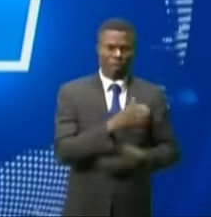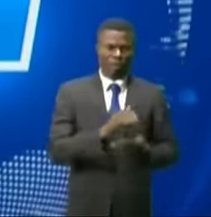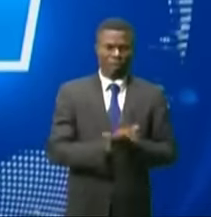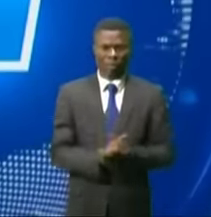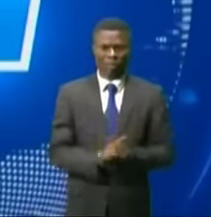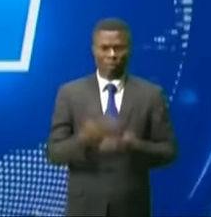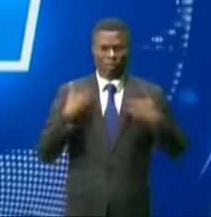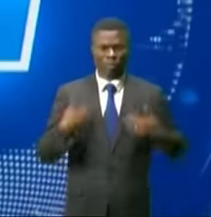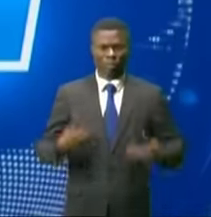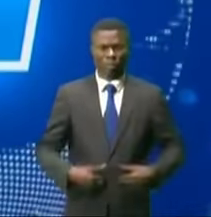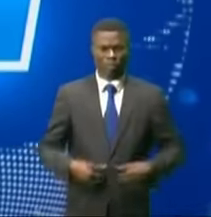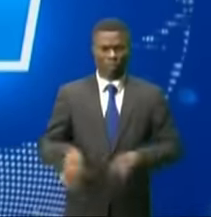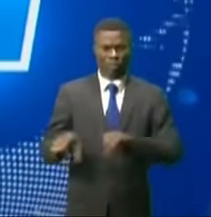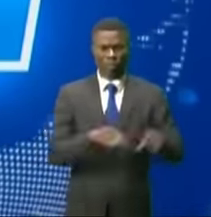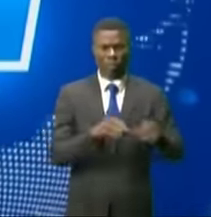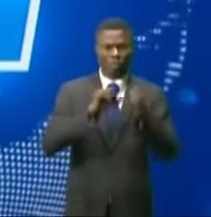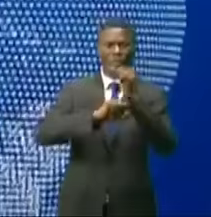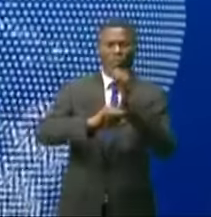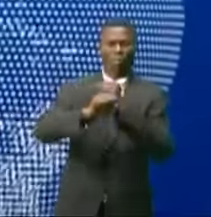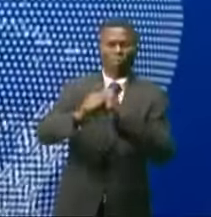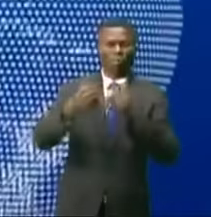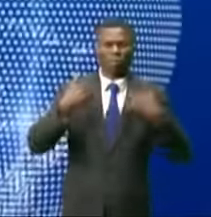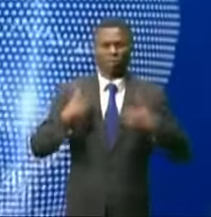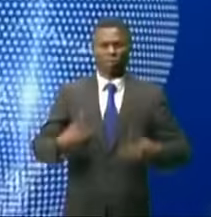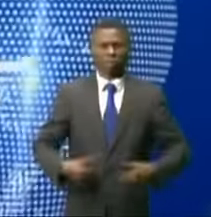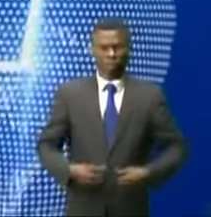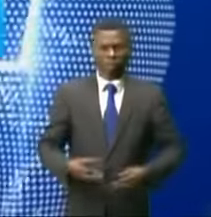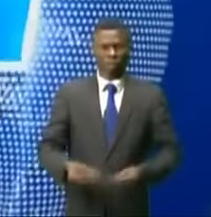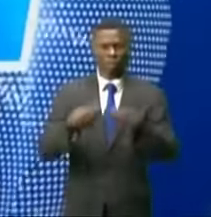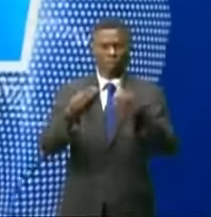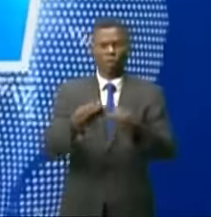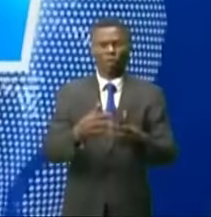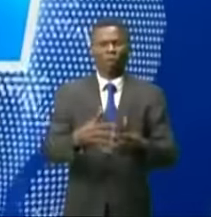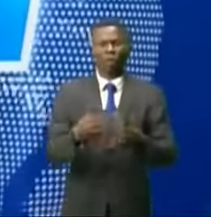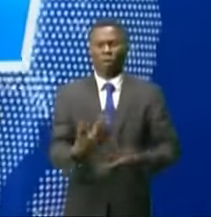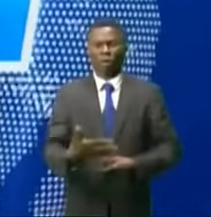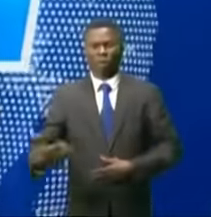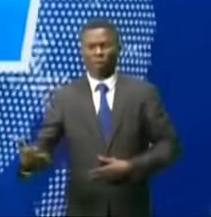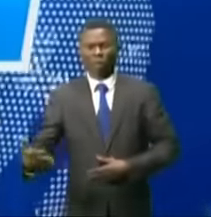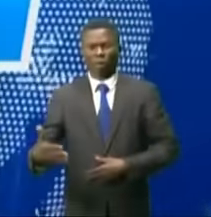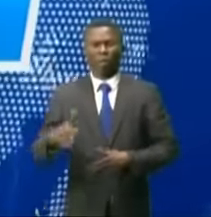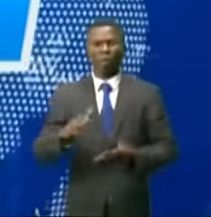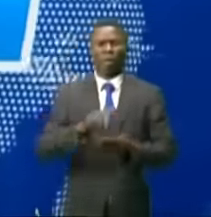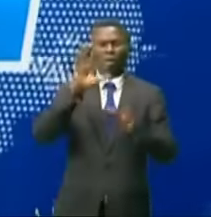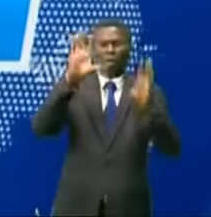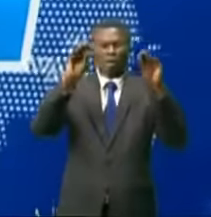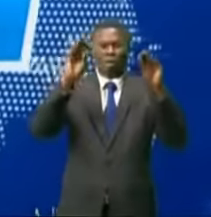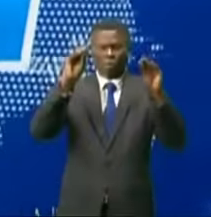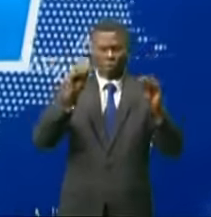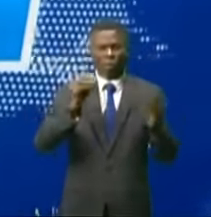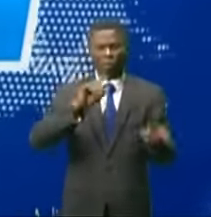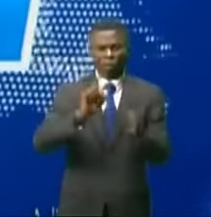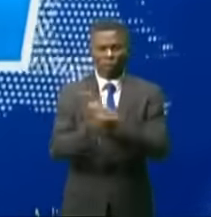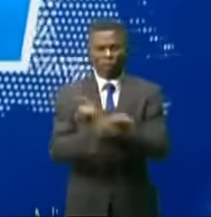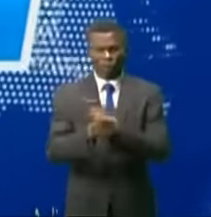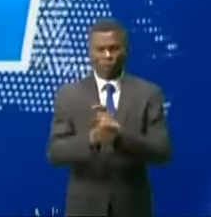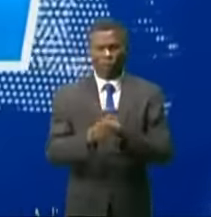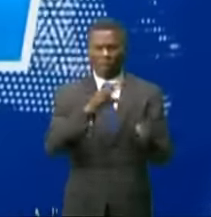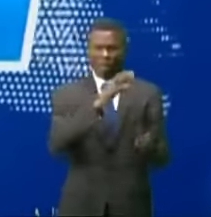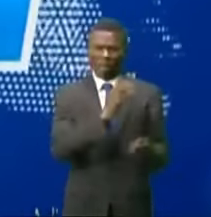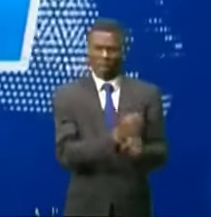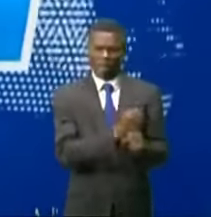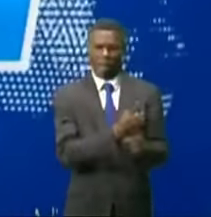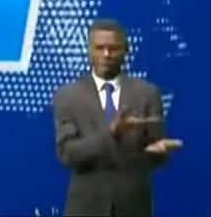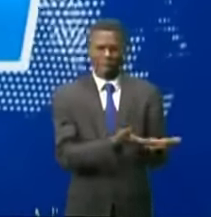Parlons santé, Action pour la promotion de la santé vient de remettre des équipements d'entreposage pour l'amélioration des stockages.